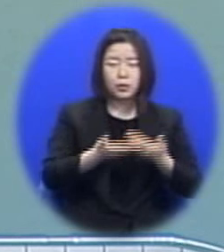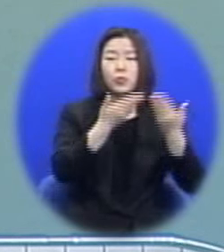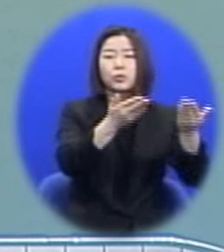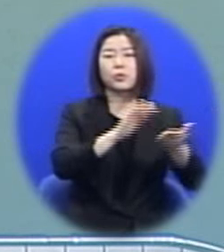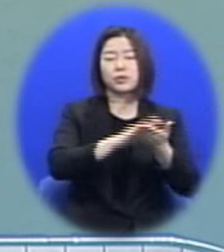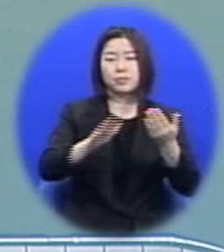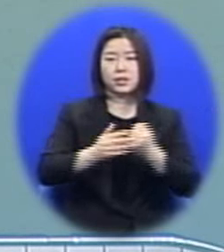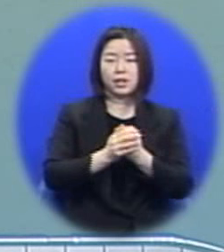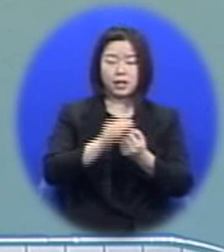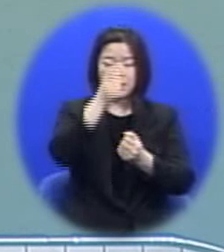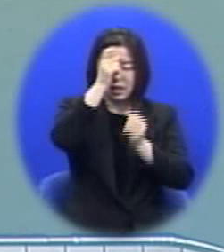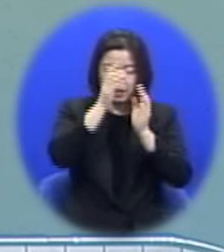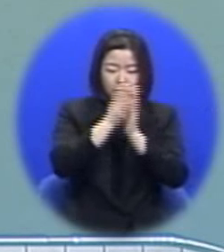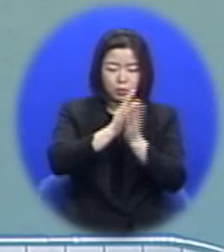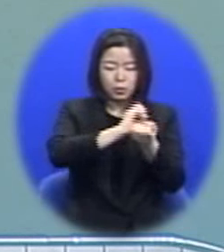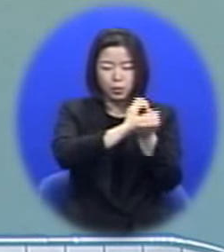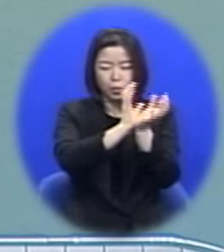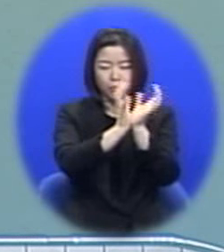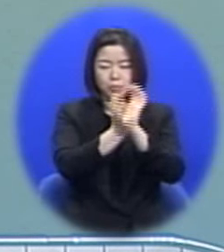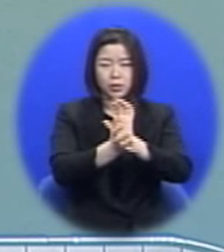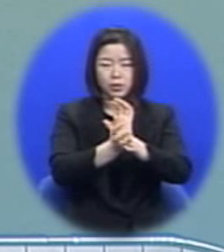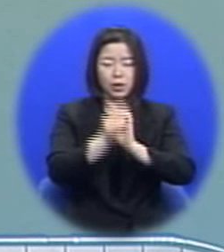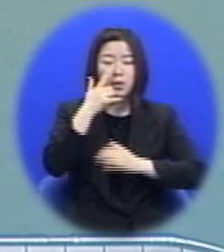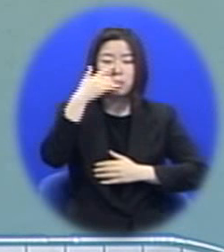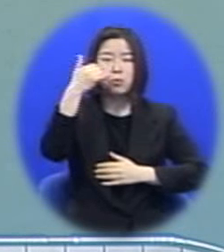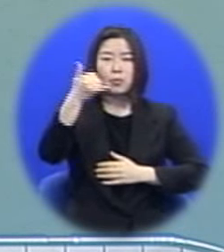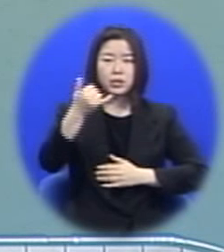꽃피운 카네이션을 부모님 가슴에 달아드리라.